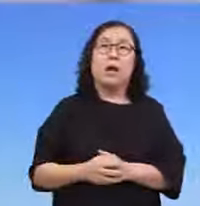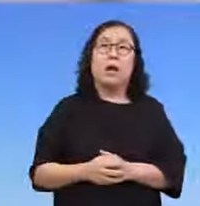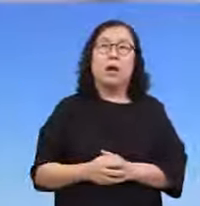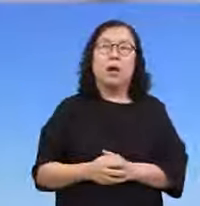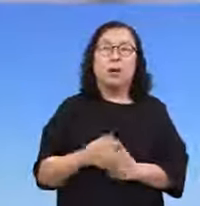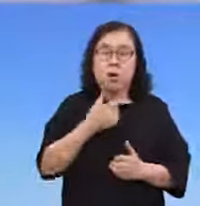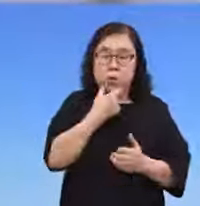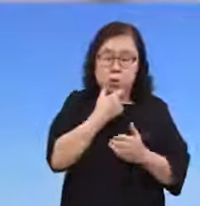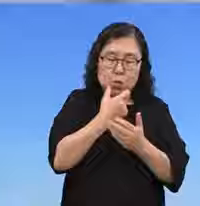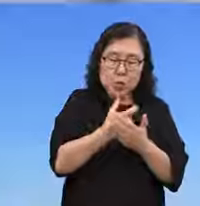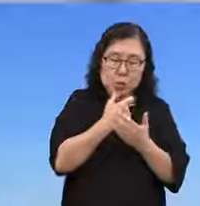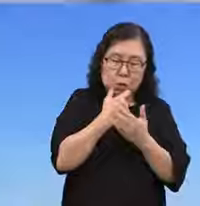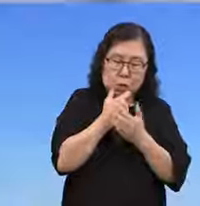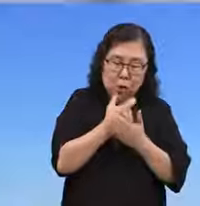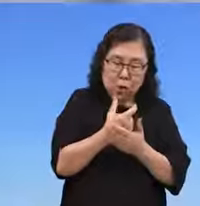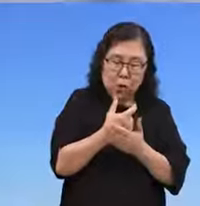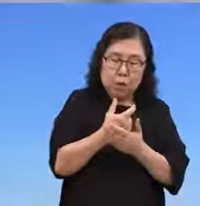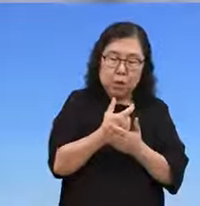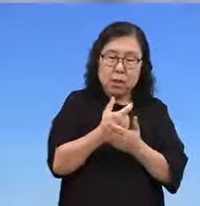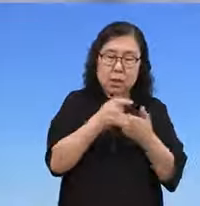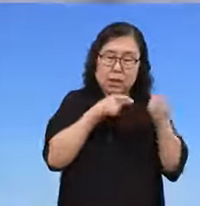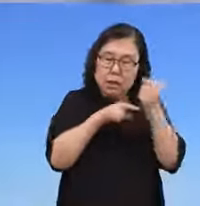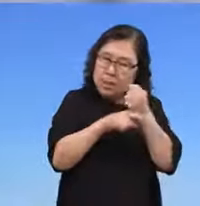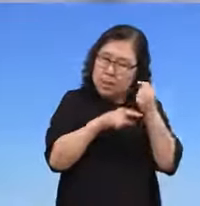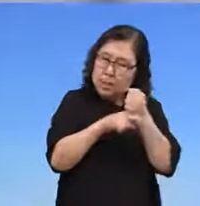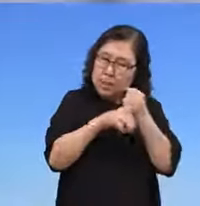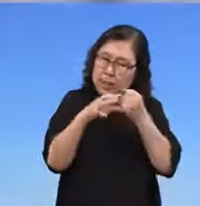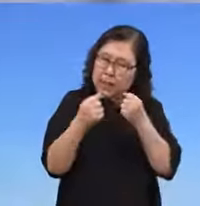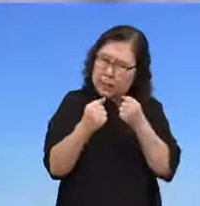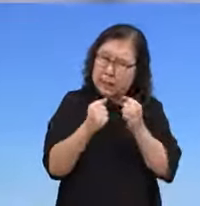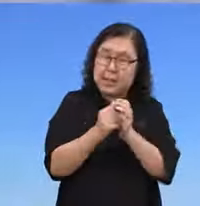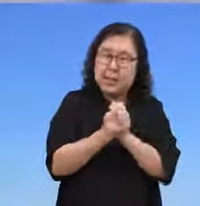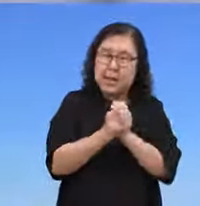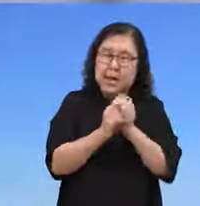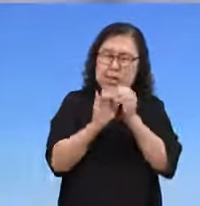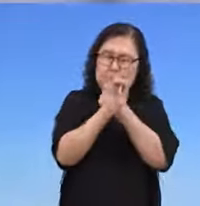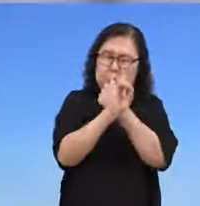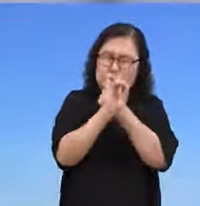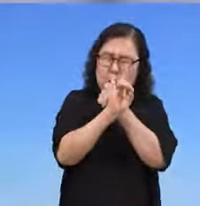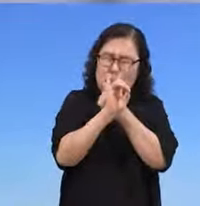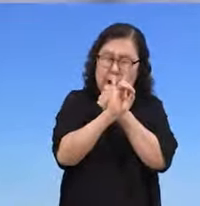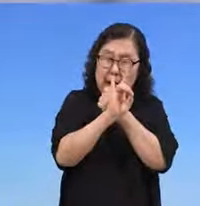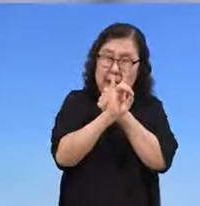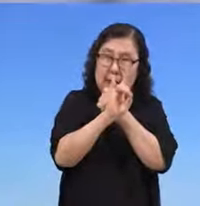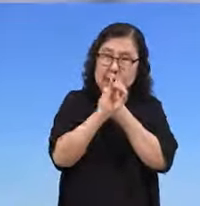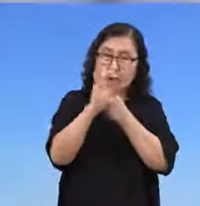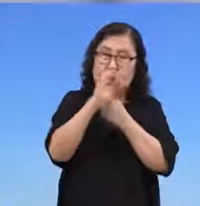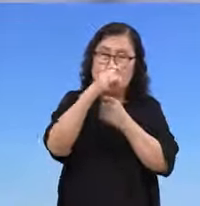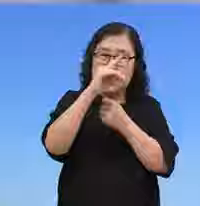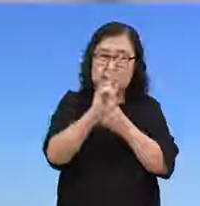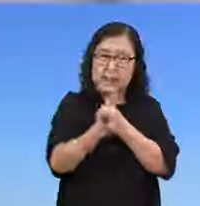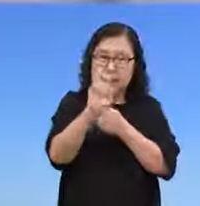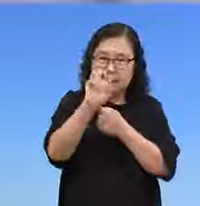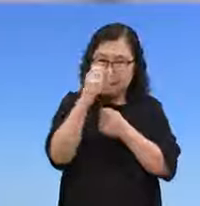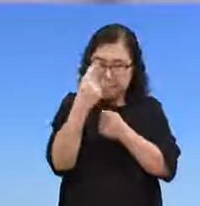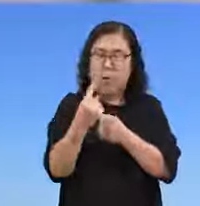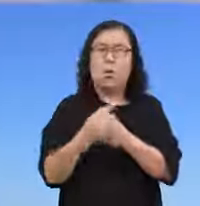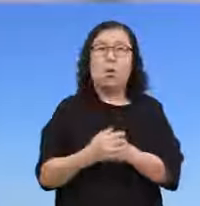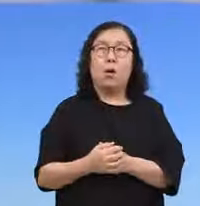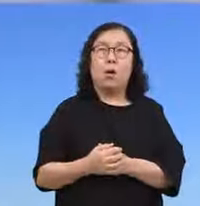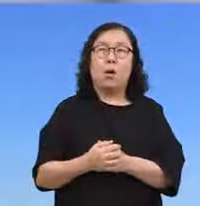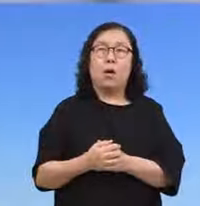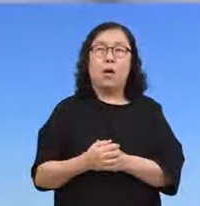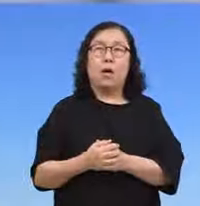마귀의 간계가 뭐라고요? 속이려는 의도로 꾸미는 교활한 음모. 사도 바울이 왜 지금